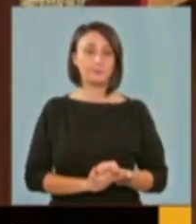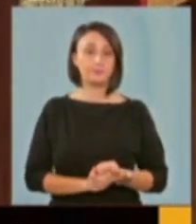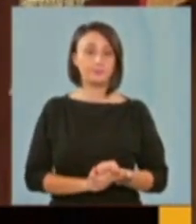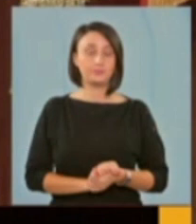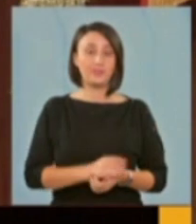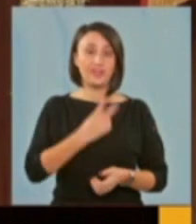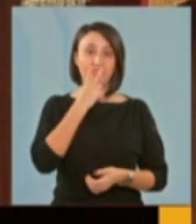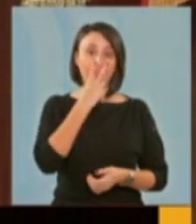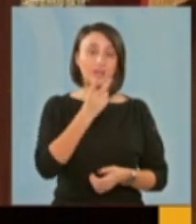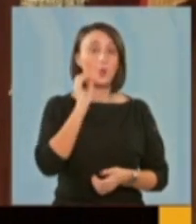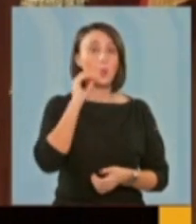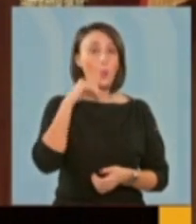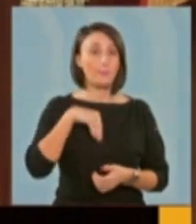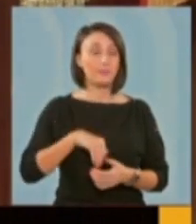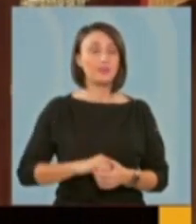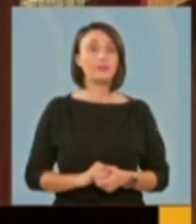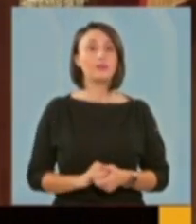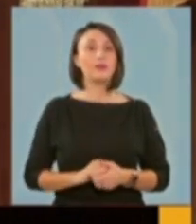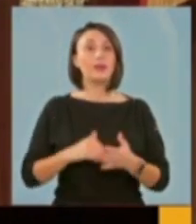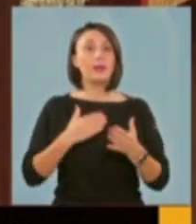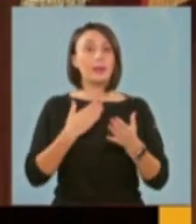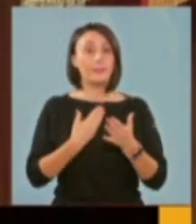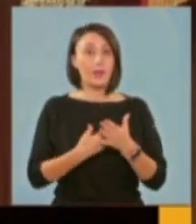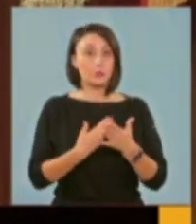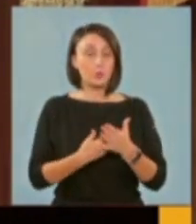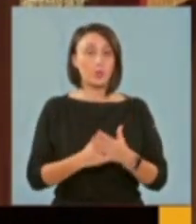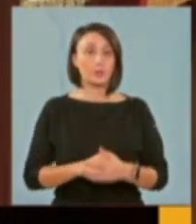în vedere oamenii, pentru că